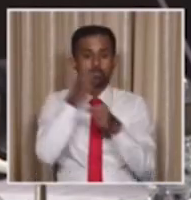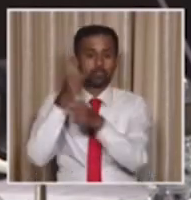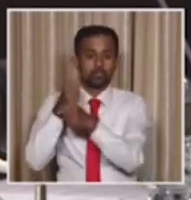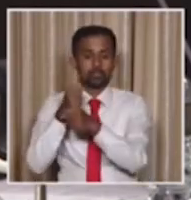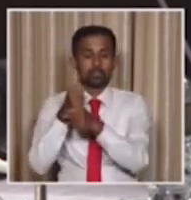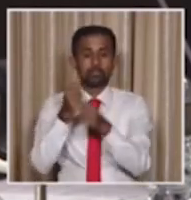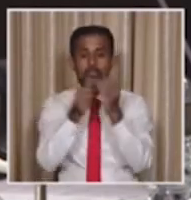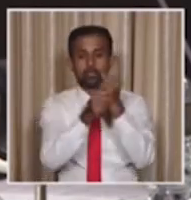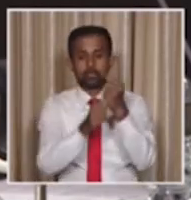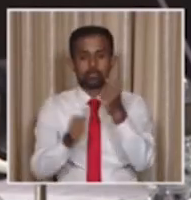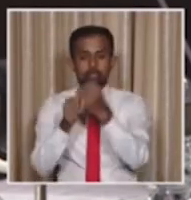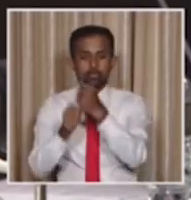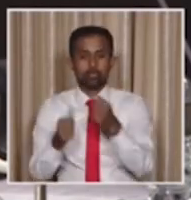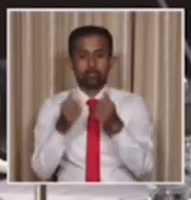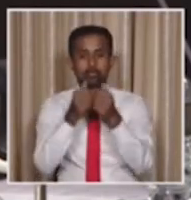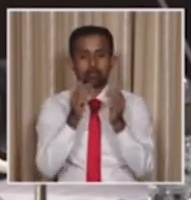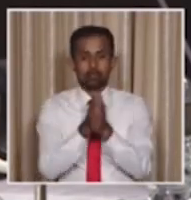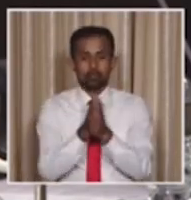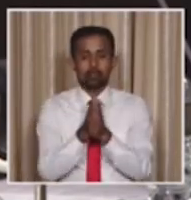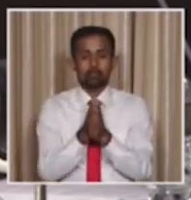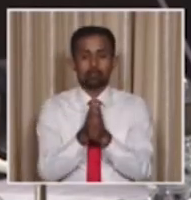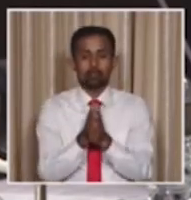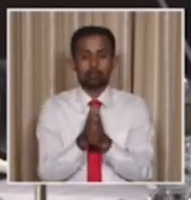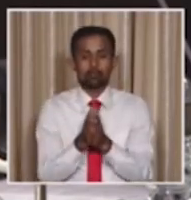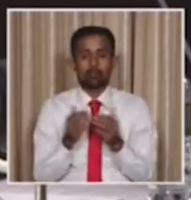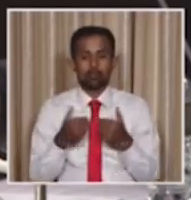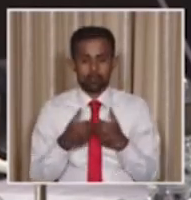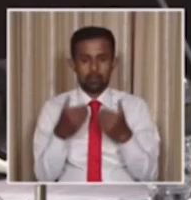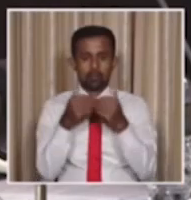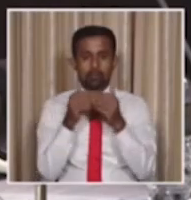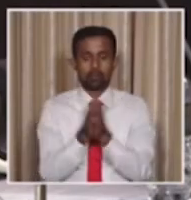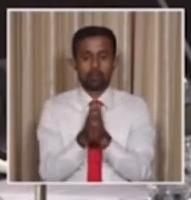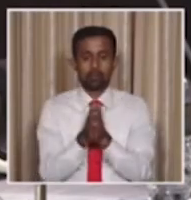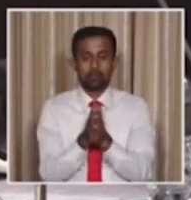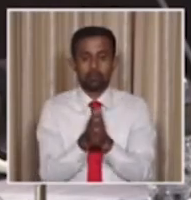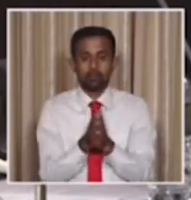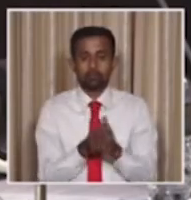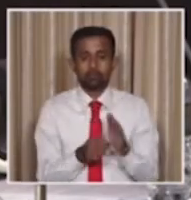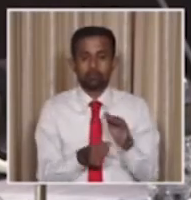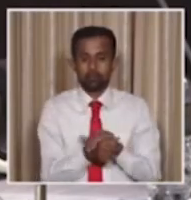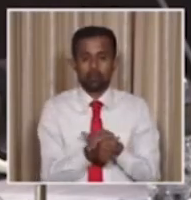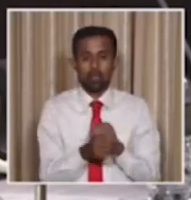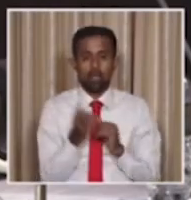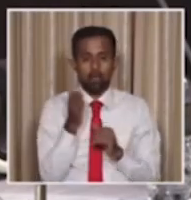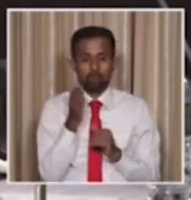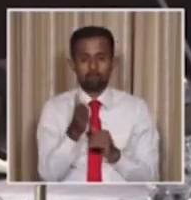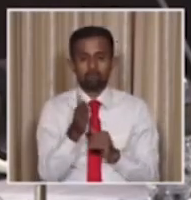ஒருவர் என்பதற்காக சீன சார்பு ராஜபக்சேக்களை இந்த படத்தில் இருந்து அகற்றிய பிற்பாடு இந்த